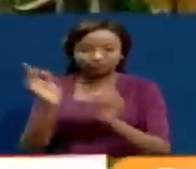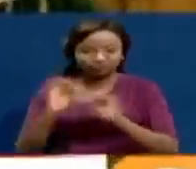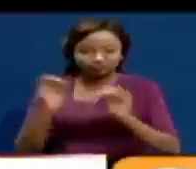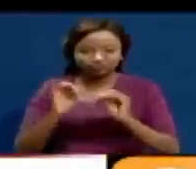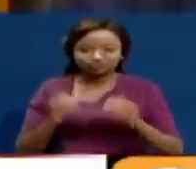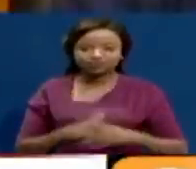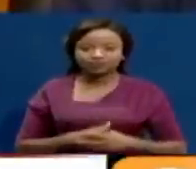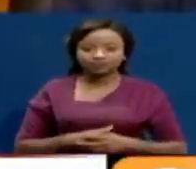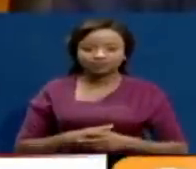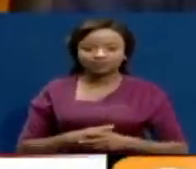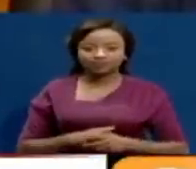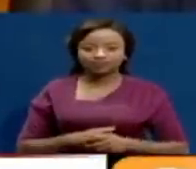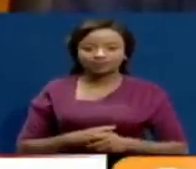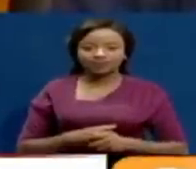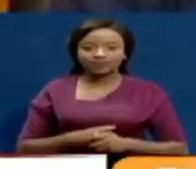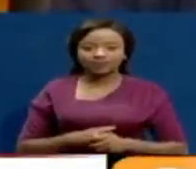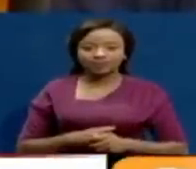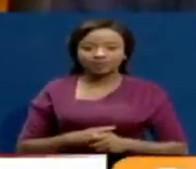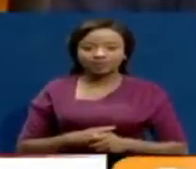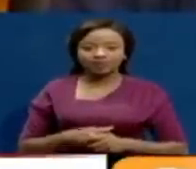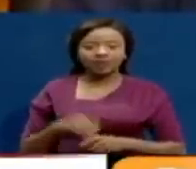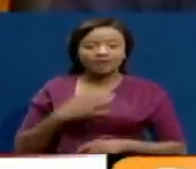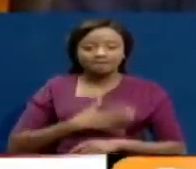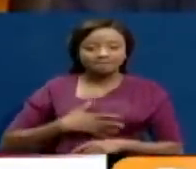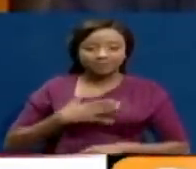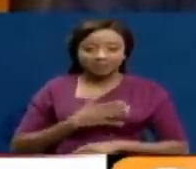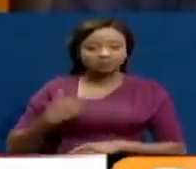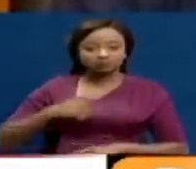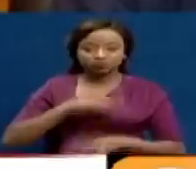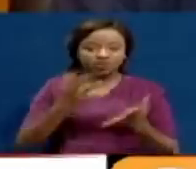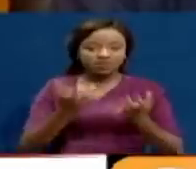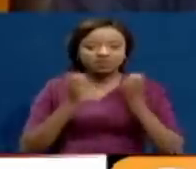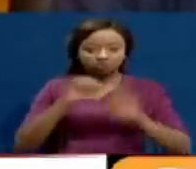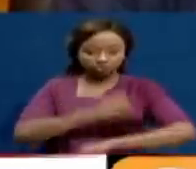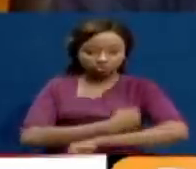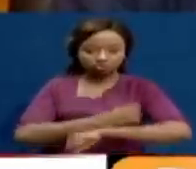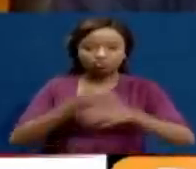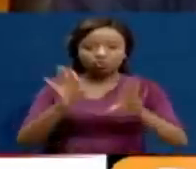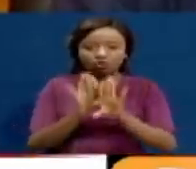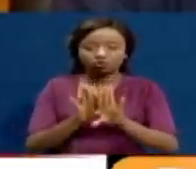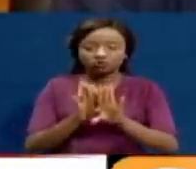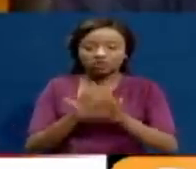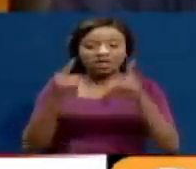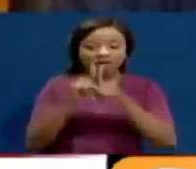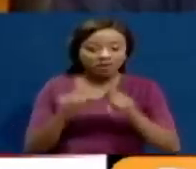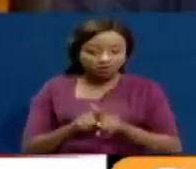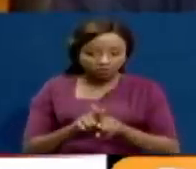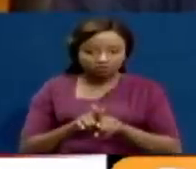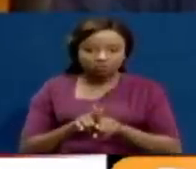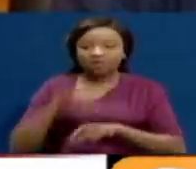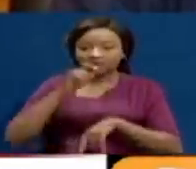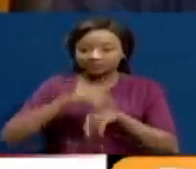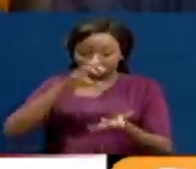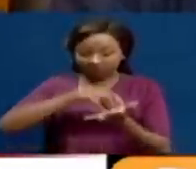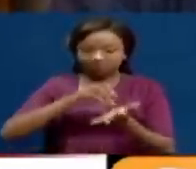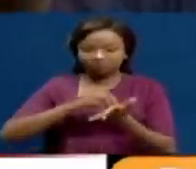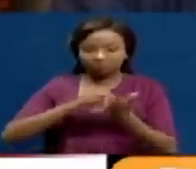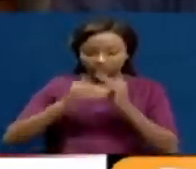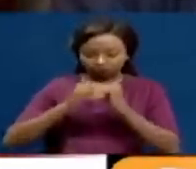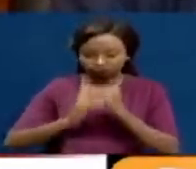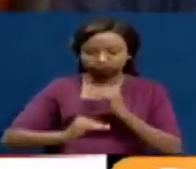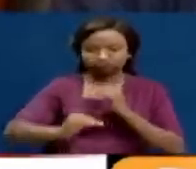and teachers. Let us have an earlier closure of the schools, and then when the situation